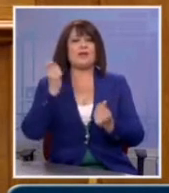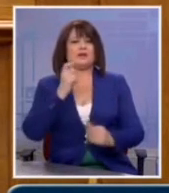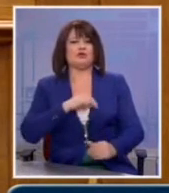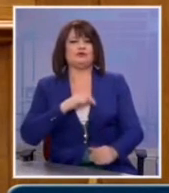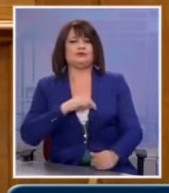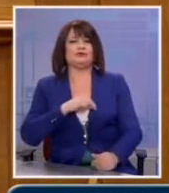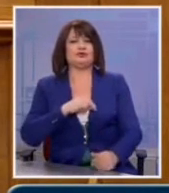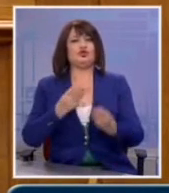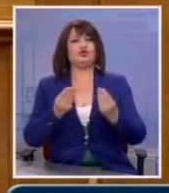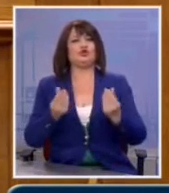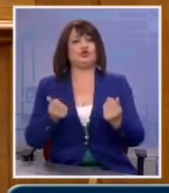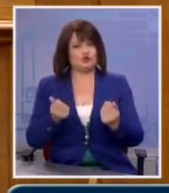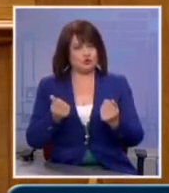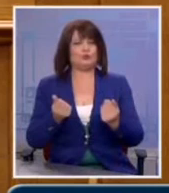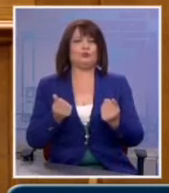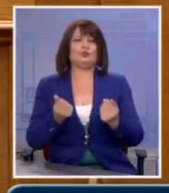συμφέροντα τρόπο,